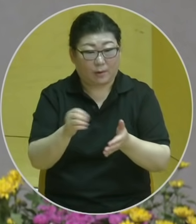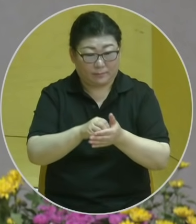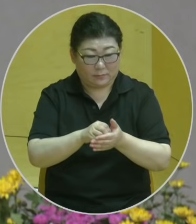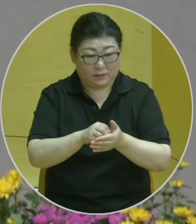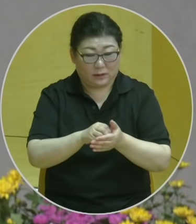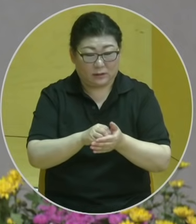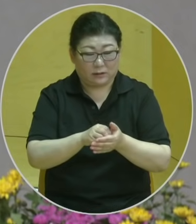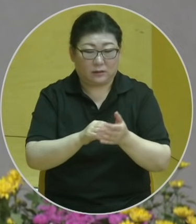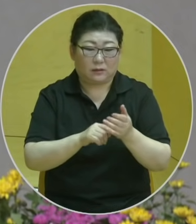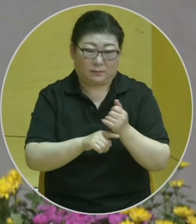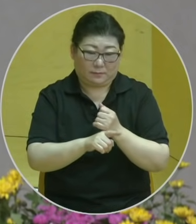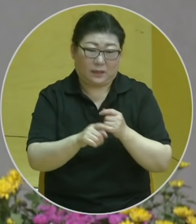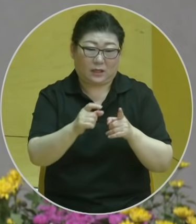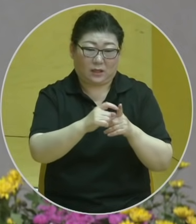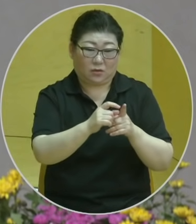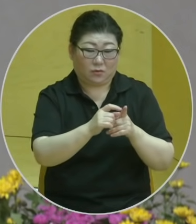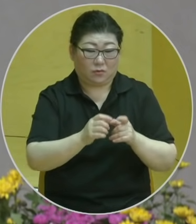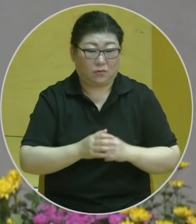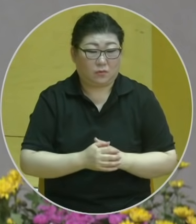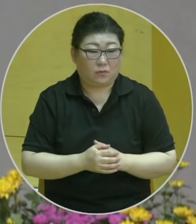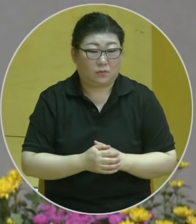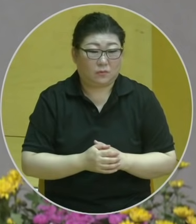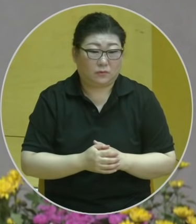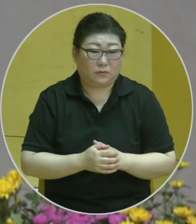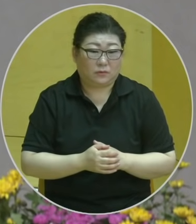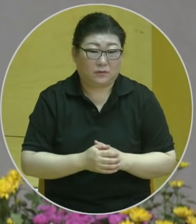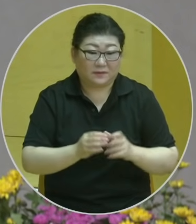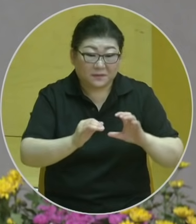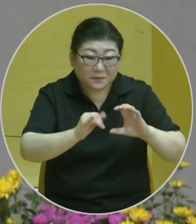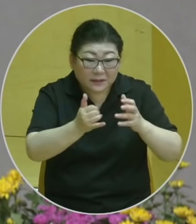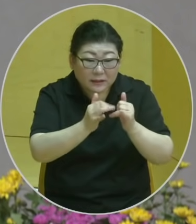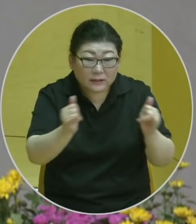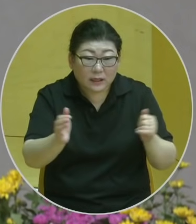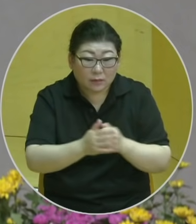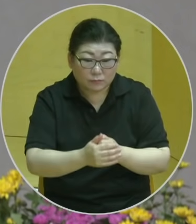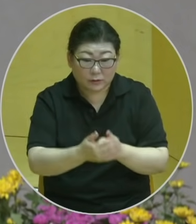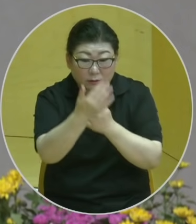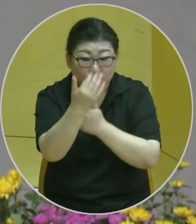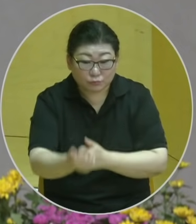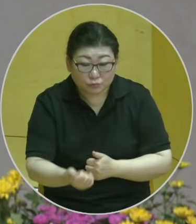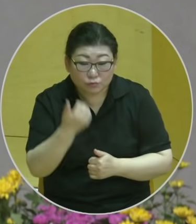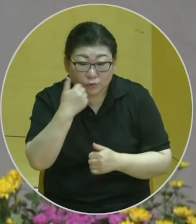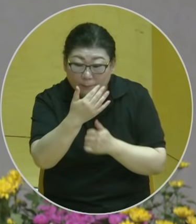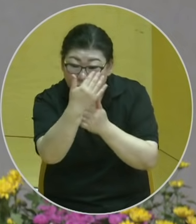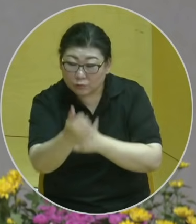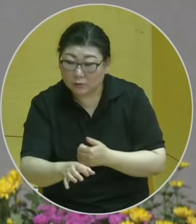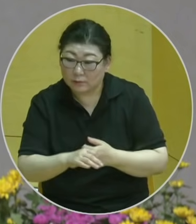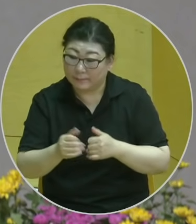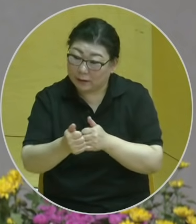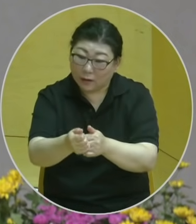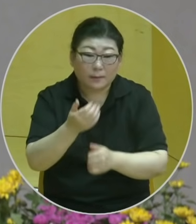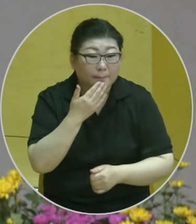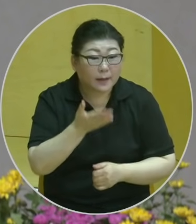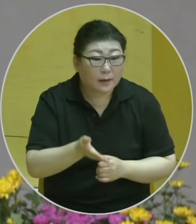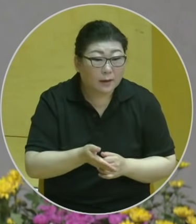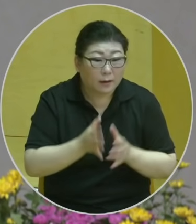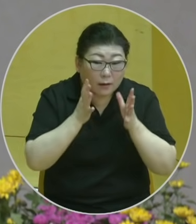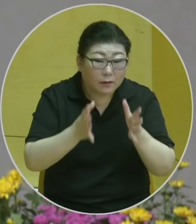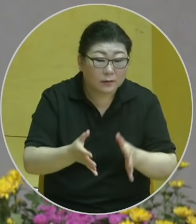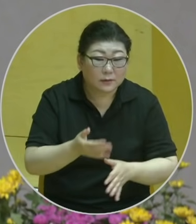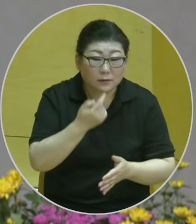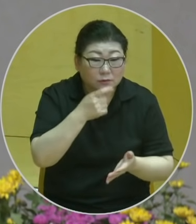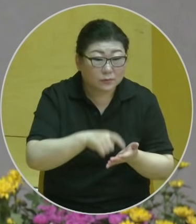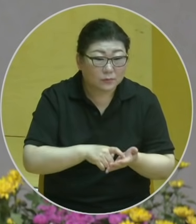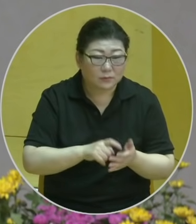이 단어를 사용하게 됩니다. 즉 세상 사람들이 누가 부른다고 해서 다 따라가는 것이 아니라 따라갈 만한